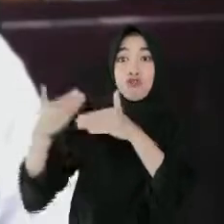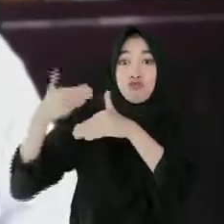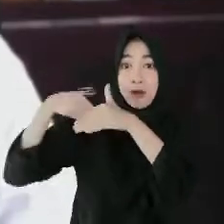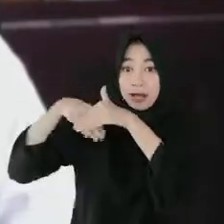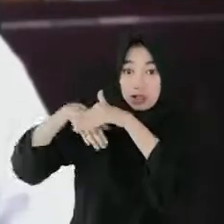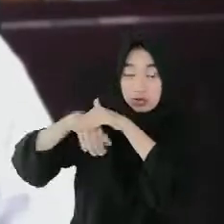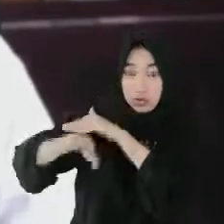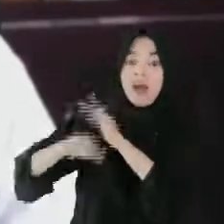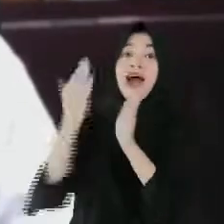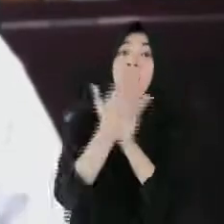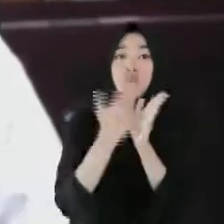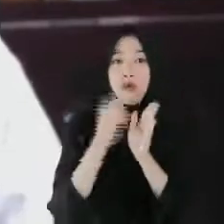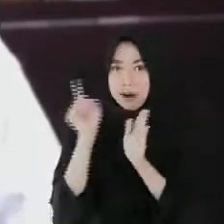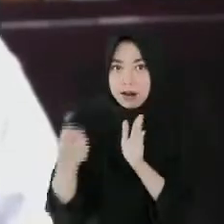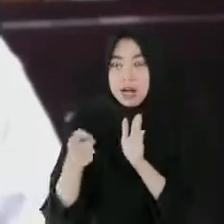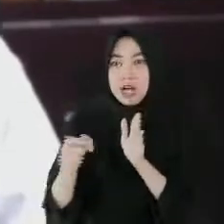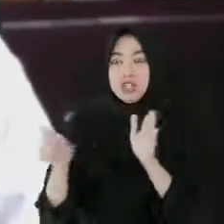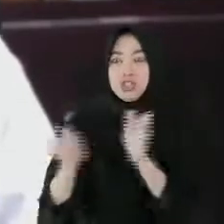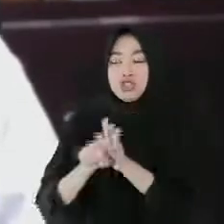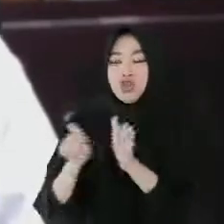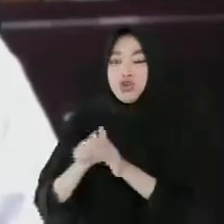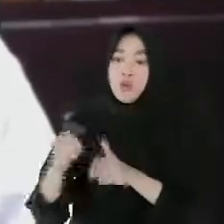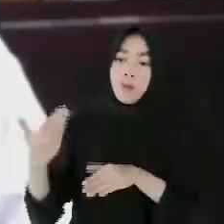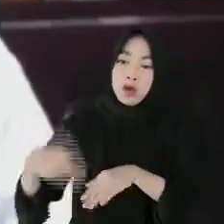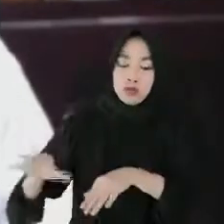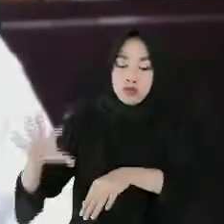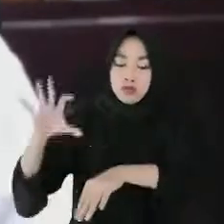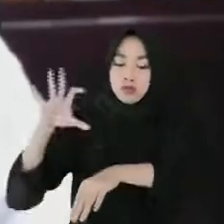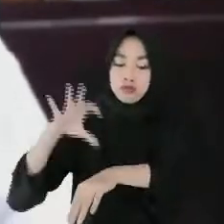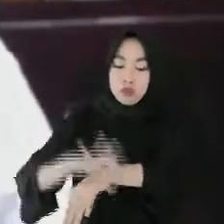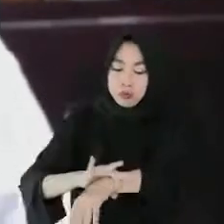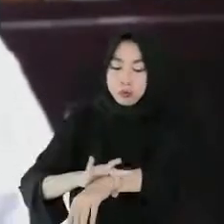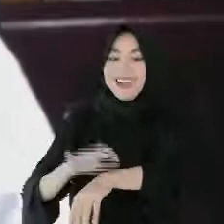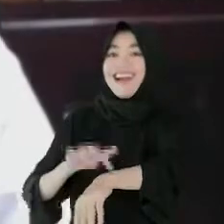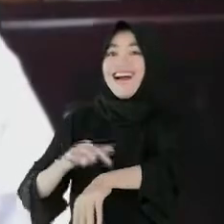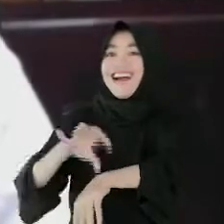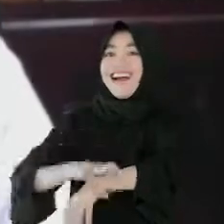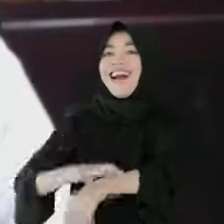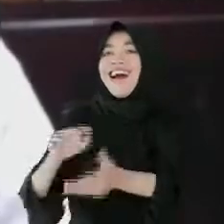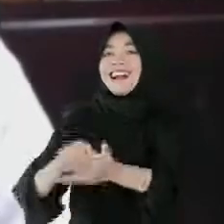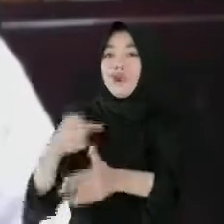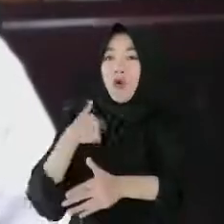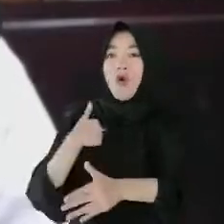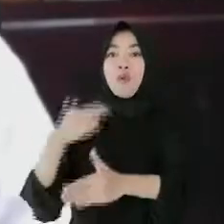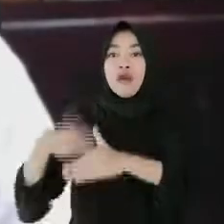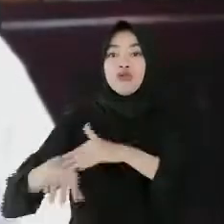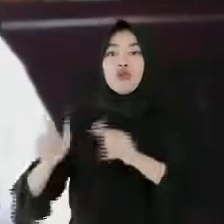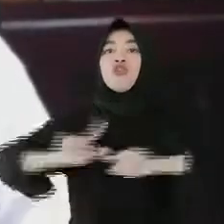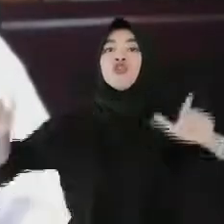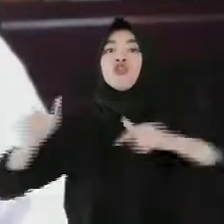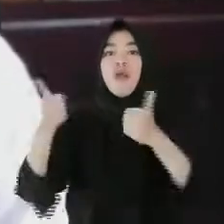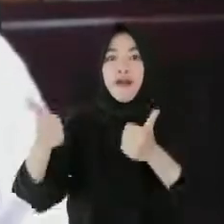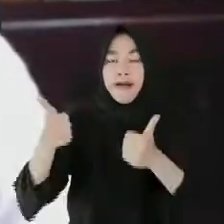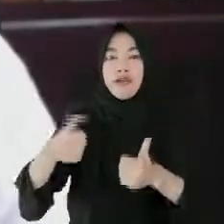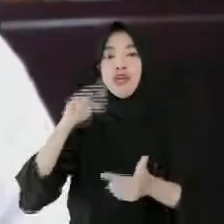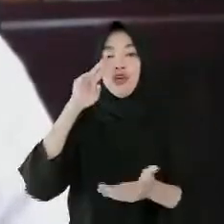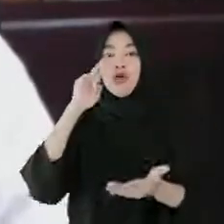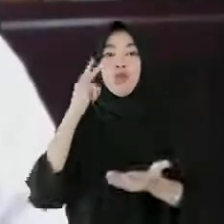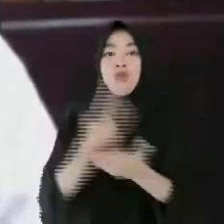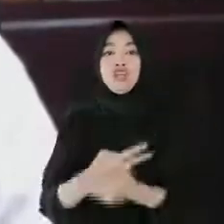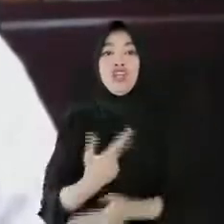mulai dari nanti diberikan gelang tanda bahwa dia itu layak masuk kemudian bukti vaksin